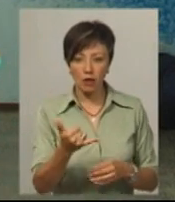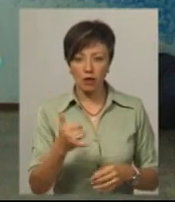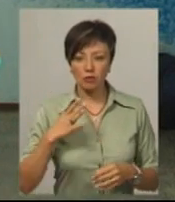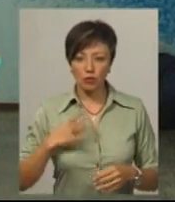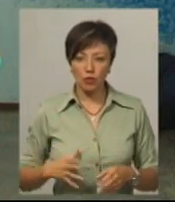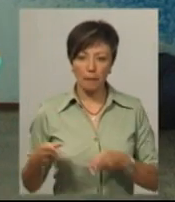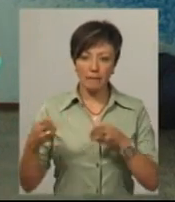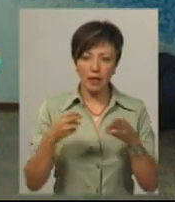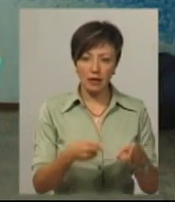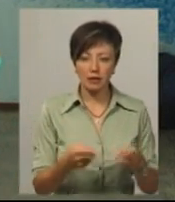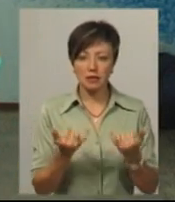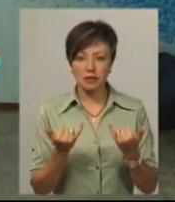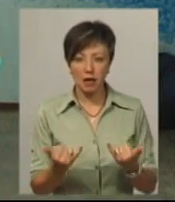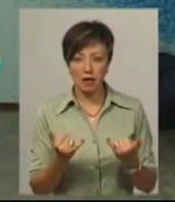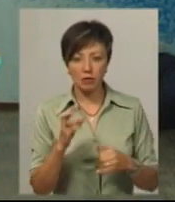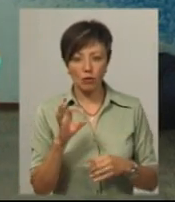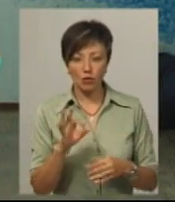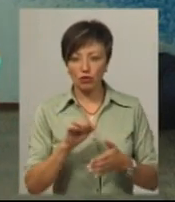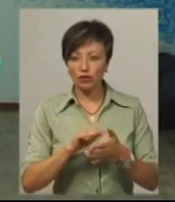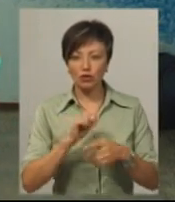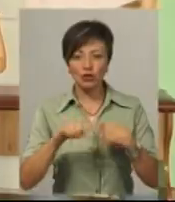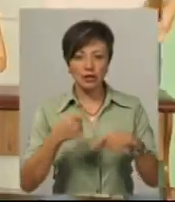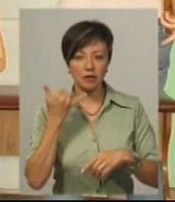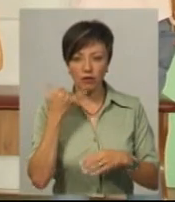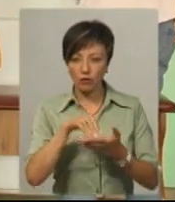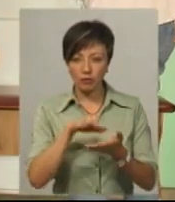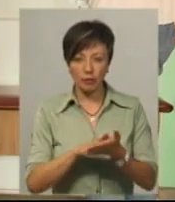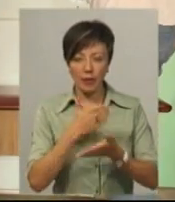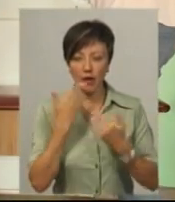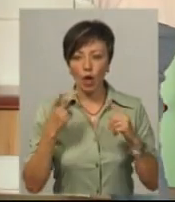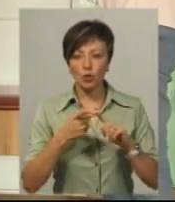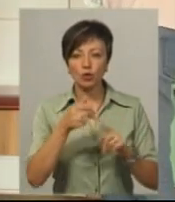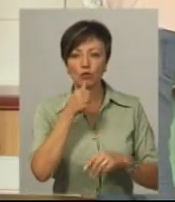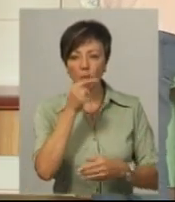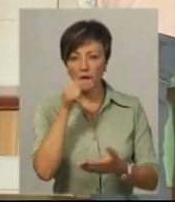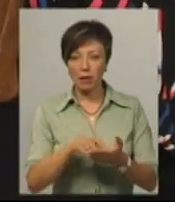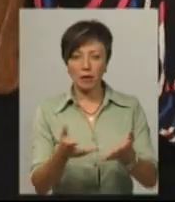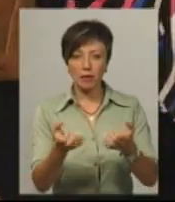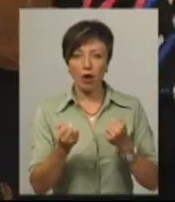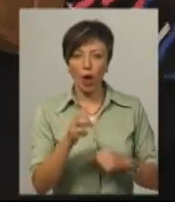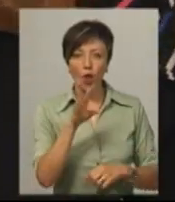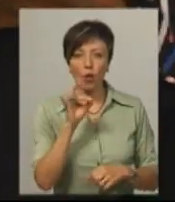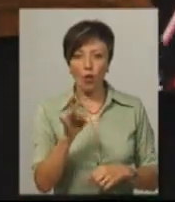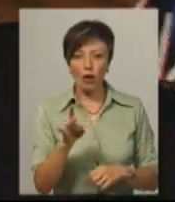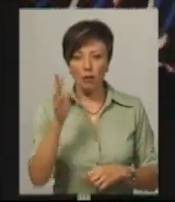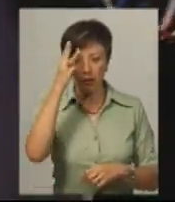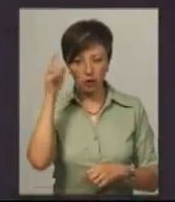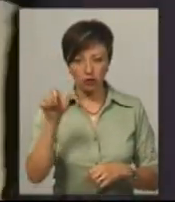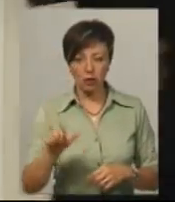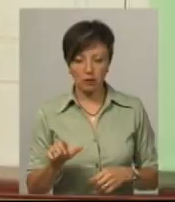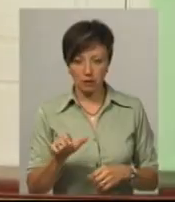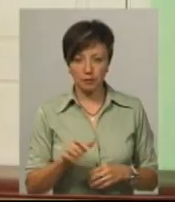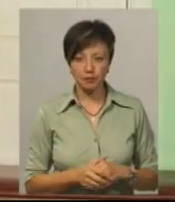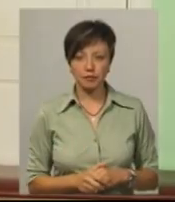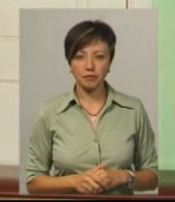мусила приїхати зараз, бо через телефон ніхто не записує. З другої спроби потрапила на прийом до отелеринголога хмельничанка Наталя